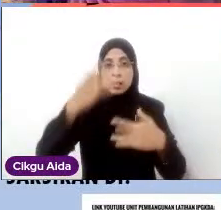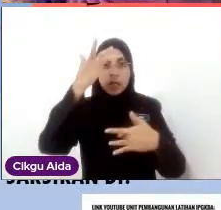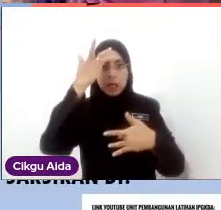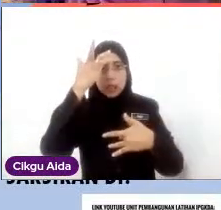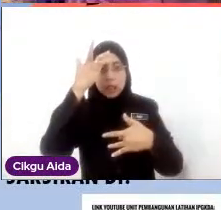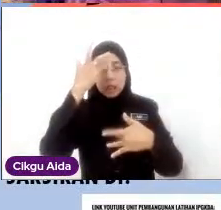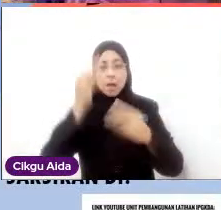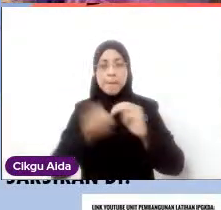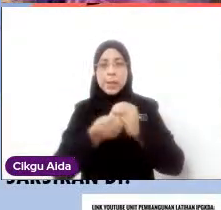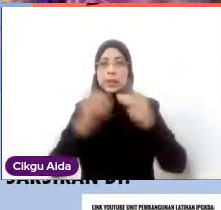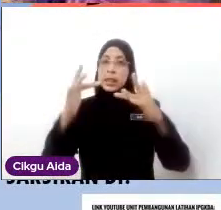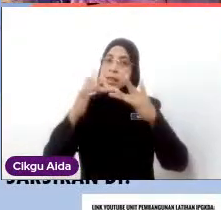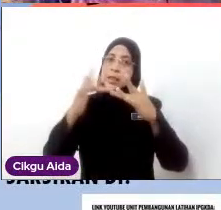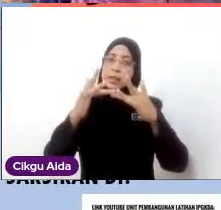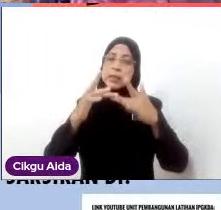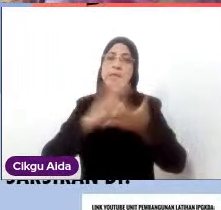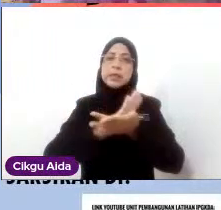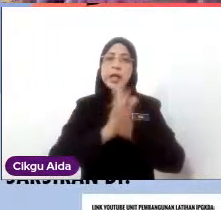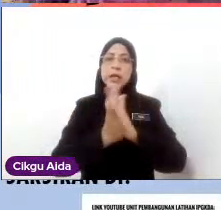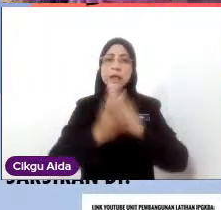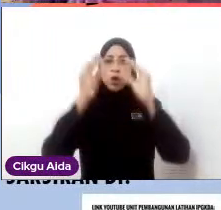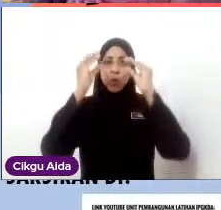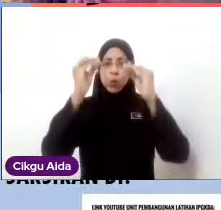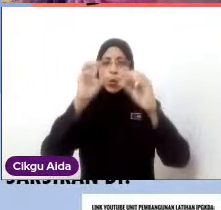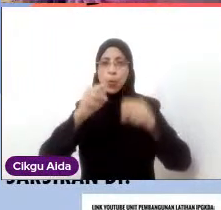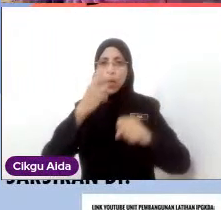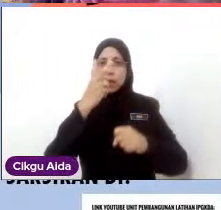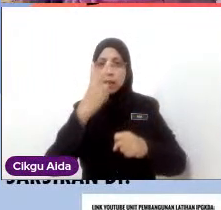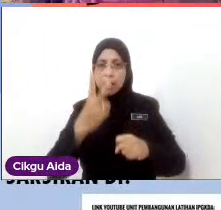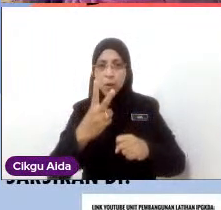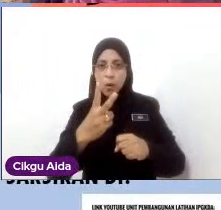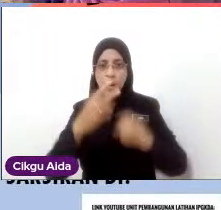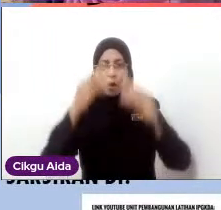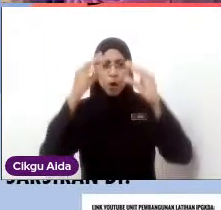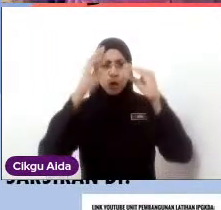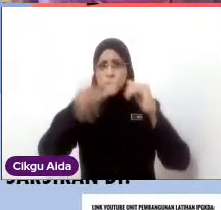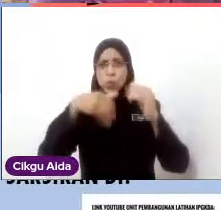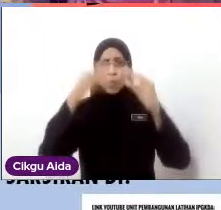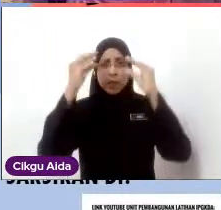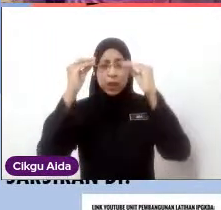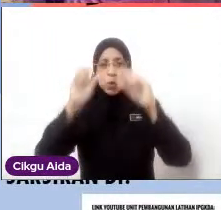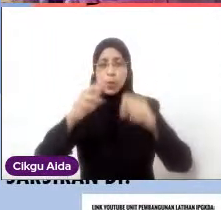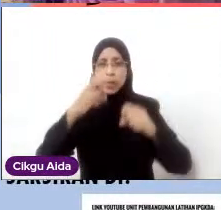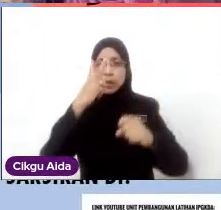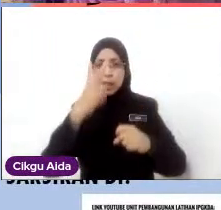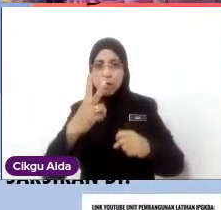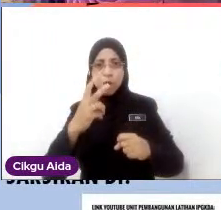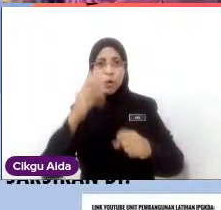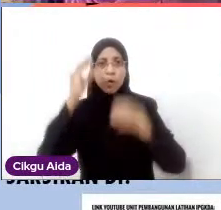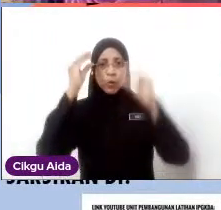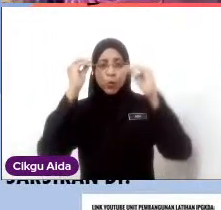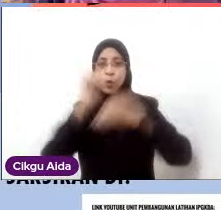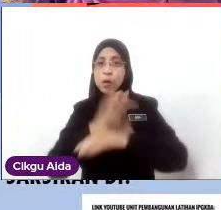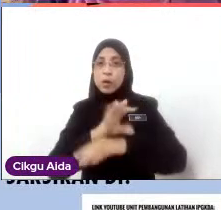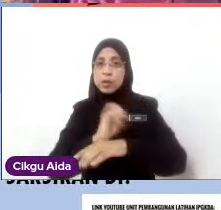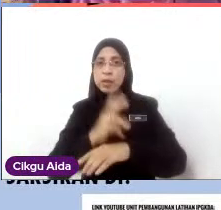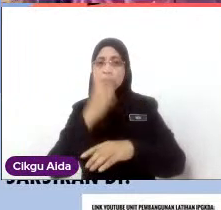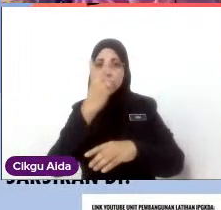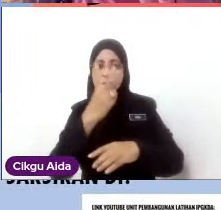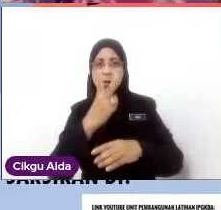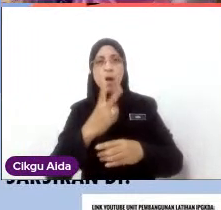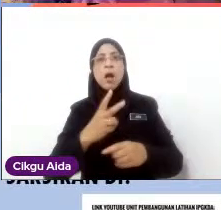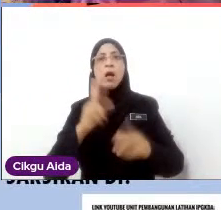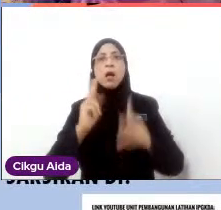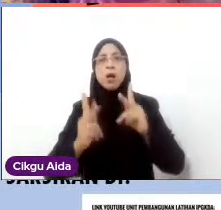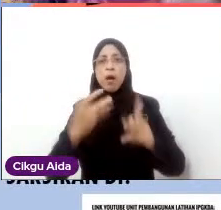ke. Okey, jadi nanti guru counseling pun akan tengok siapa yang selalu tak hadir, kita akan contact apa masalah dia. Ada yang